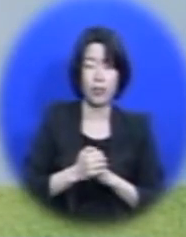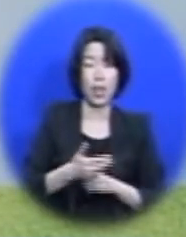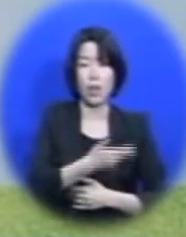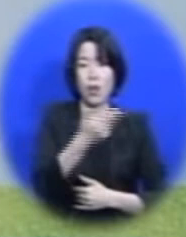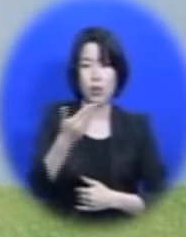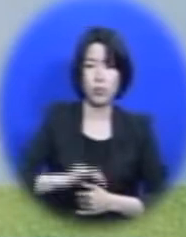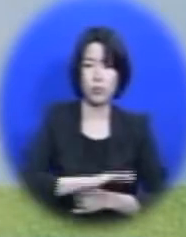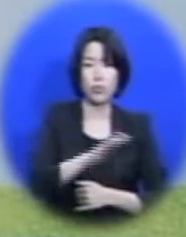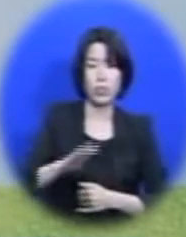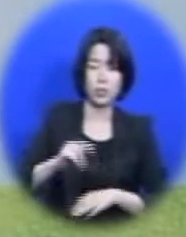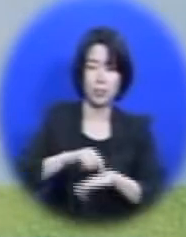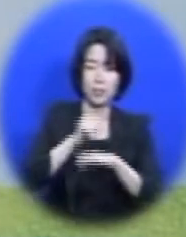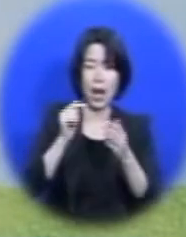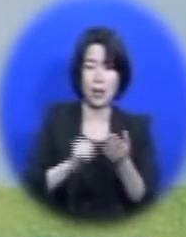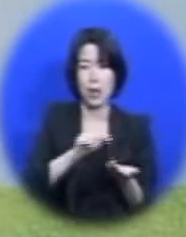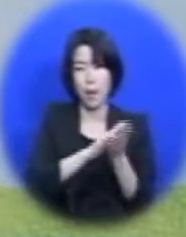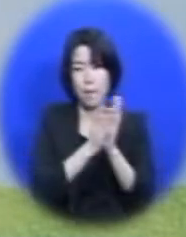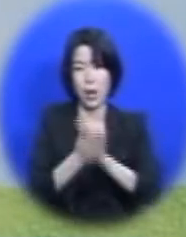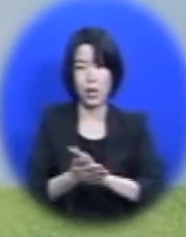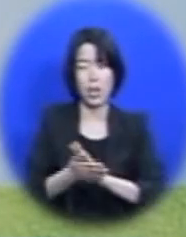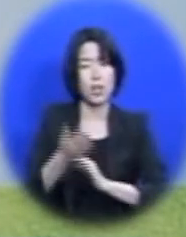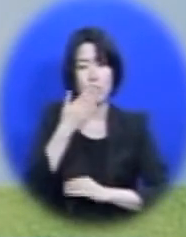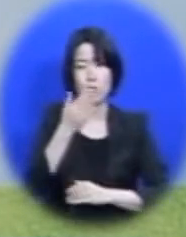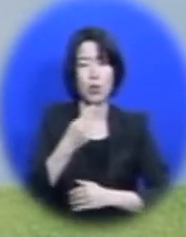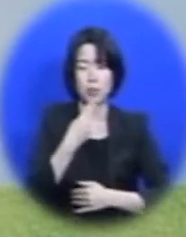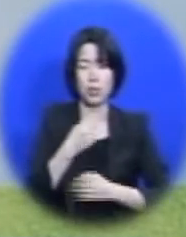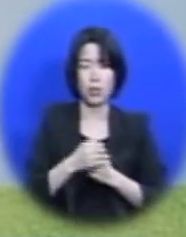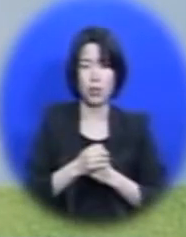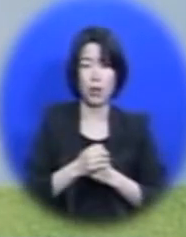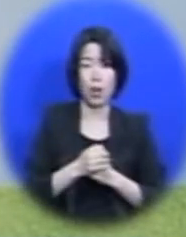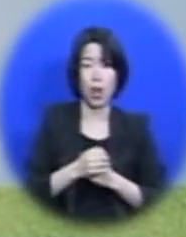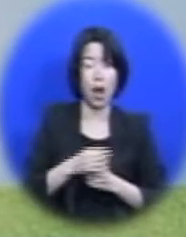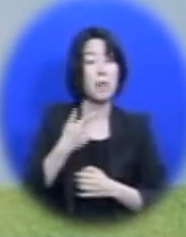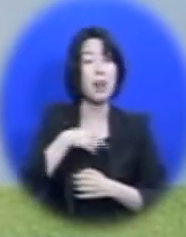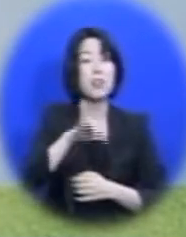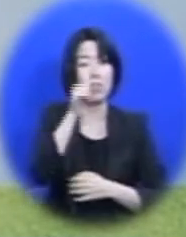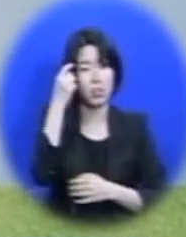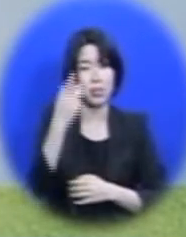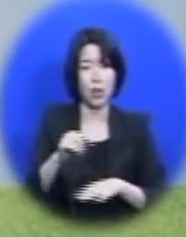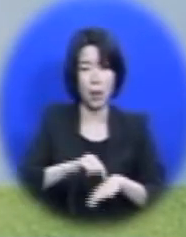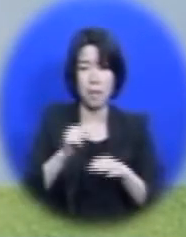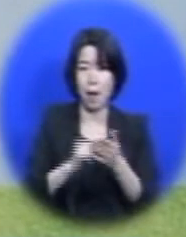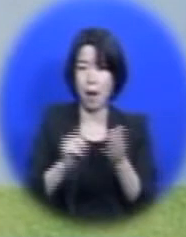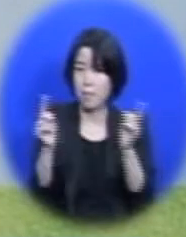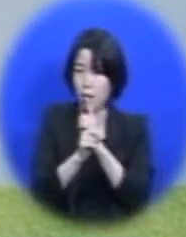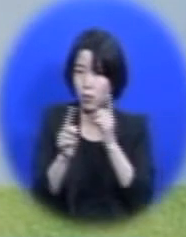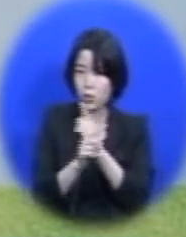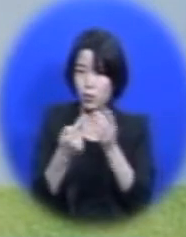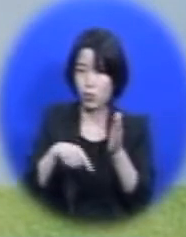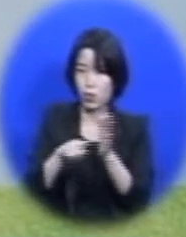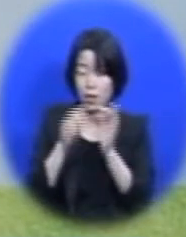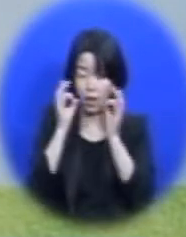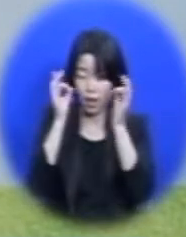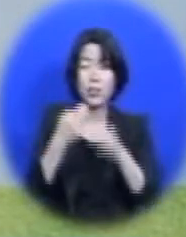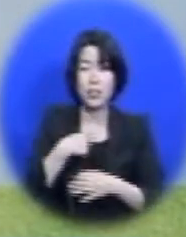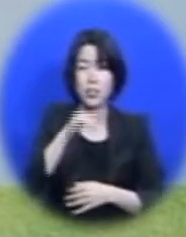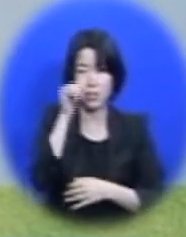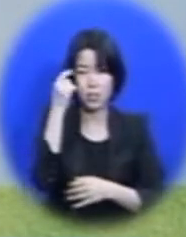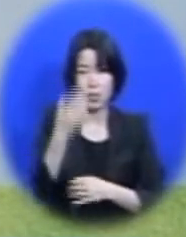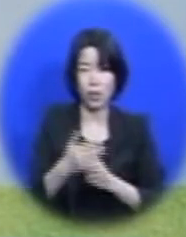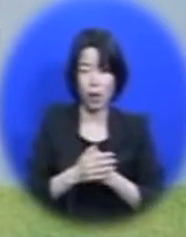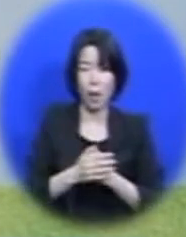여러분, 우리가 우리 마음을 변화시킬 수 없습니다. 해보셨을 거예요. 마음을 바꿔보려고. 마음만 바꿔질